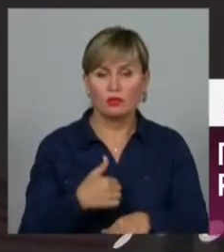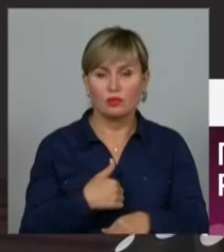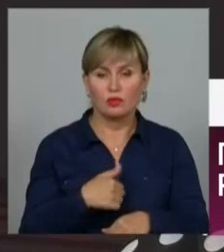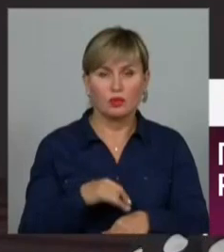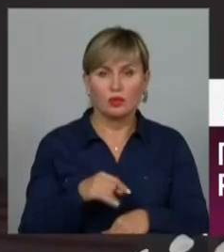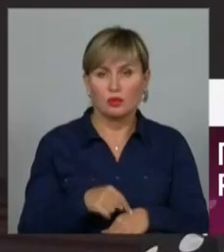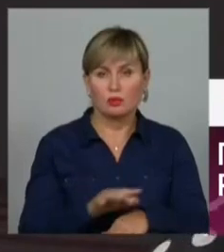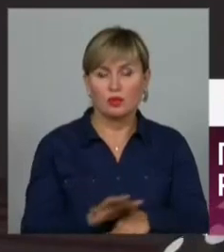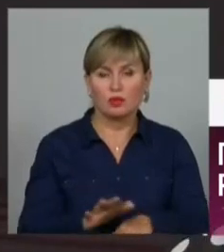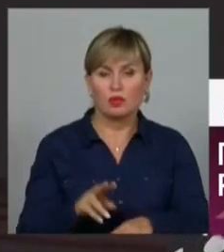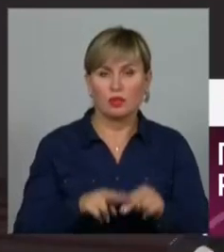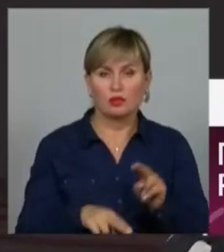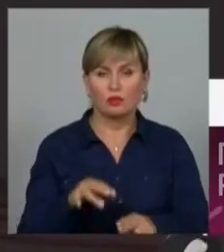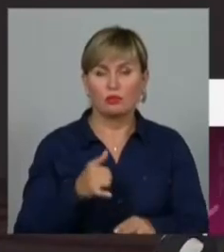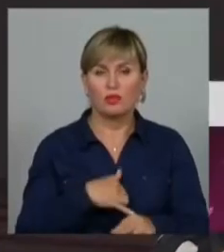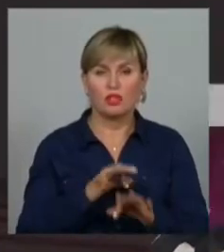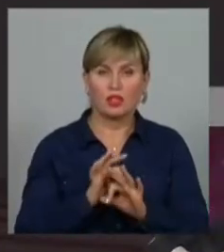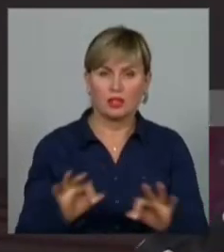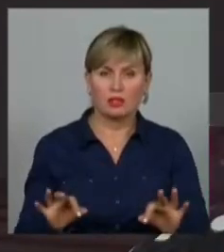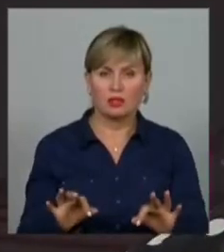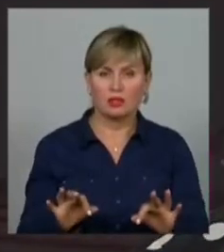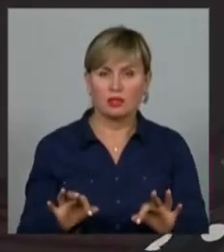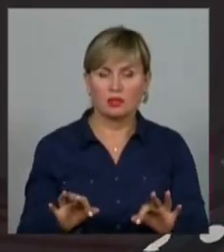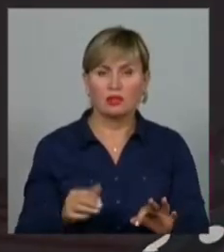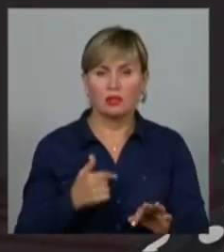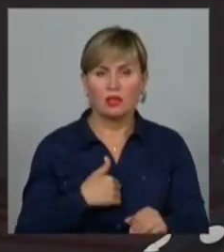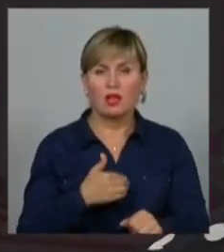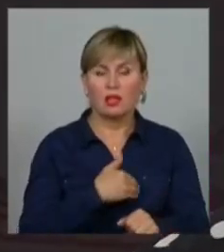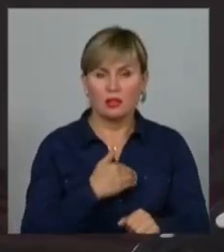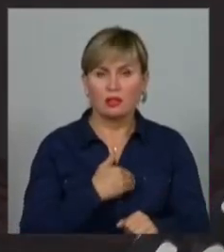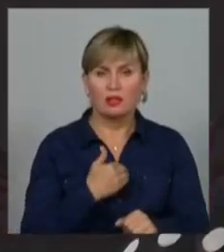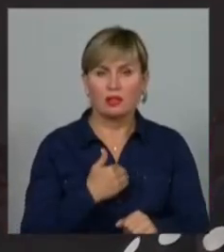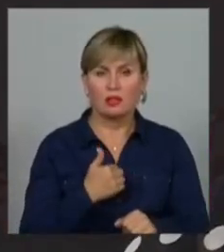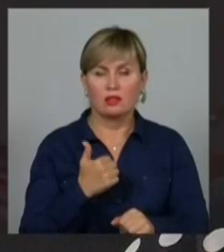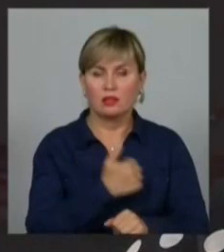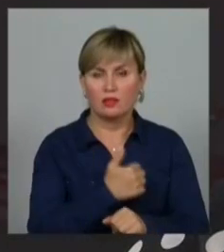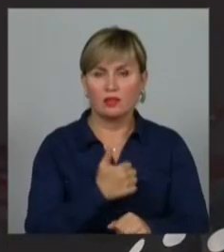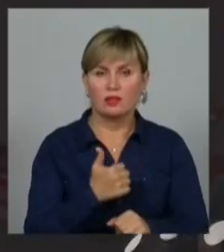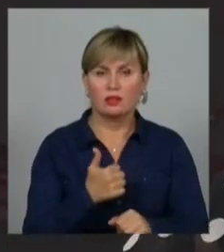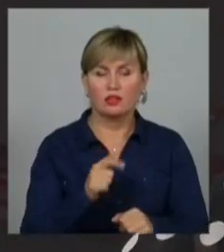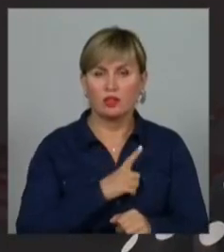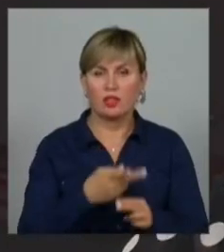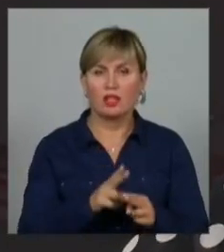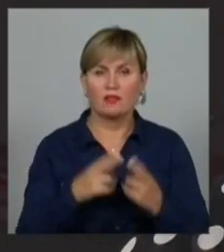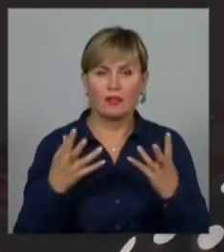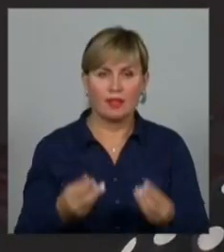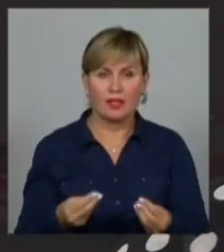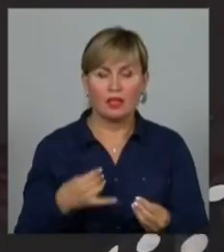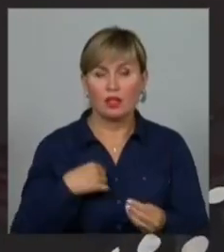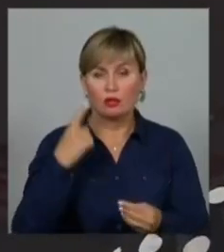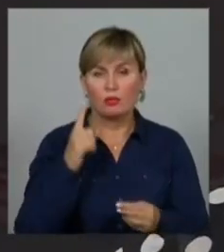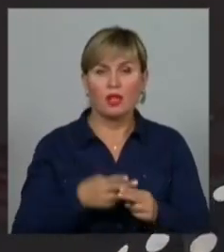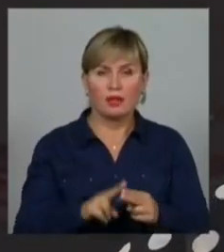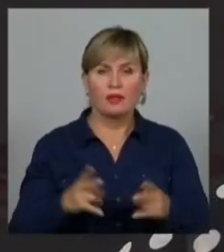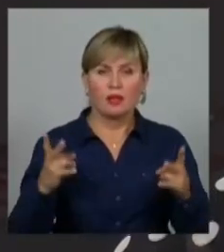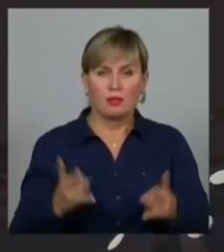не почувствовала. Настроение у меня отличное. Я вообще хотела провакцинироваться, ждала этого дня. Я считаю, что это